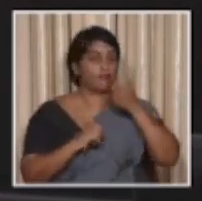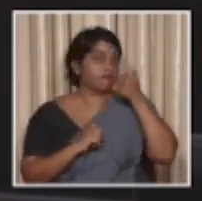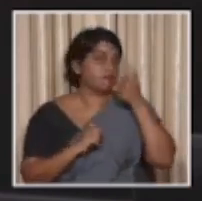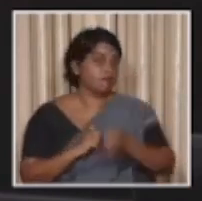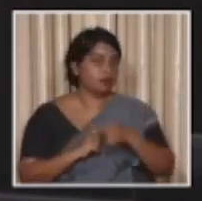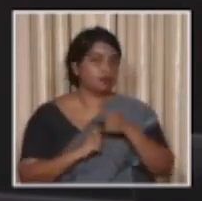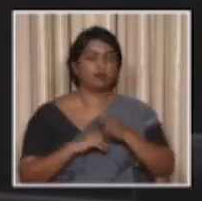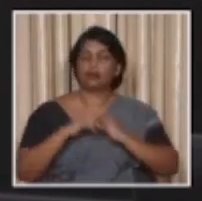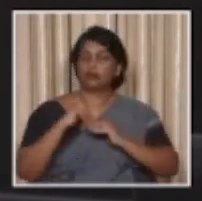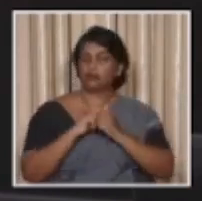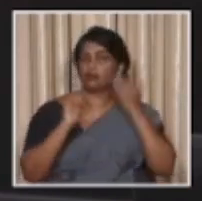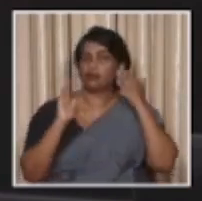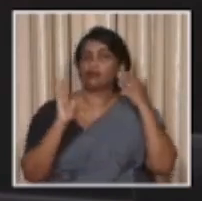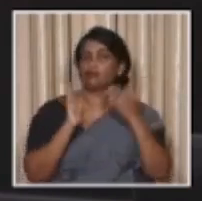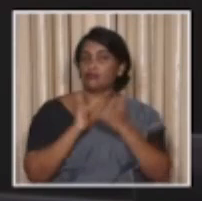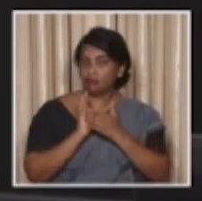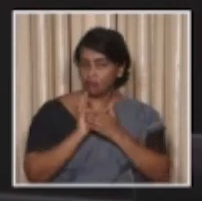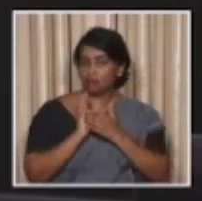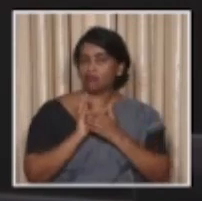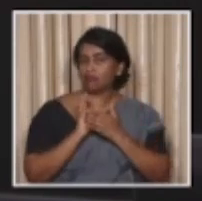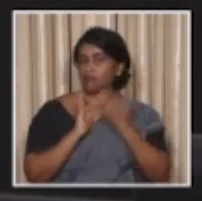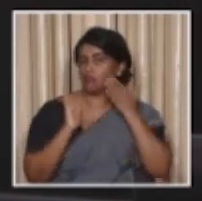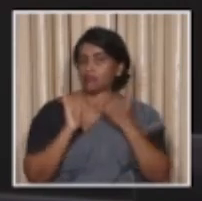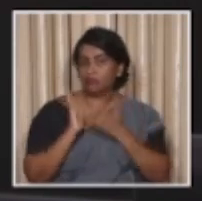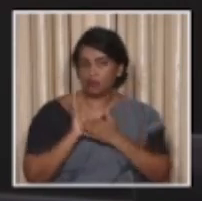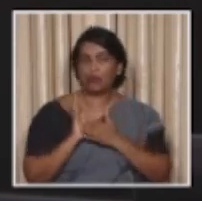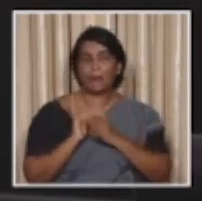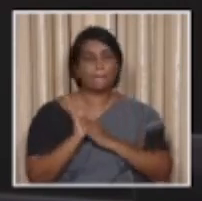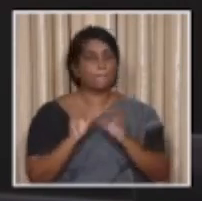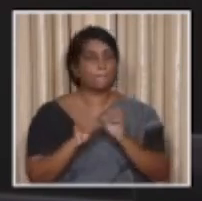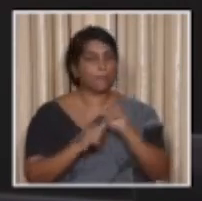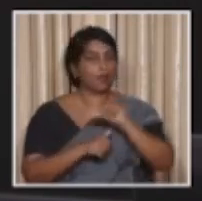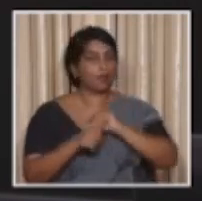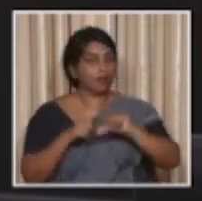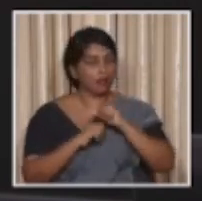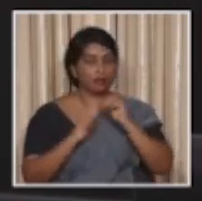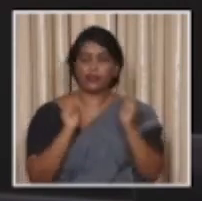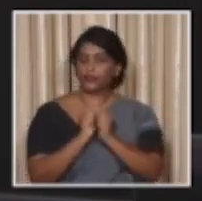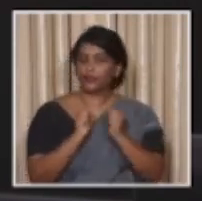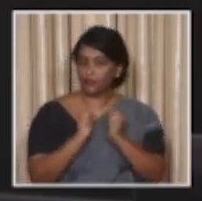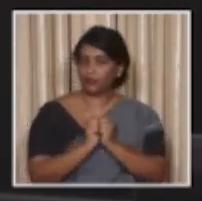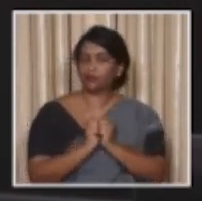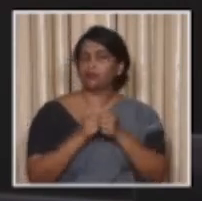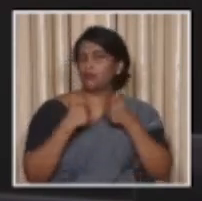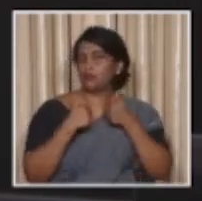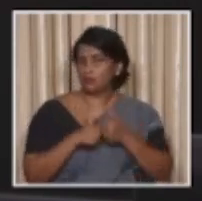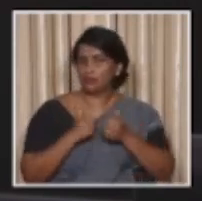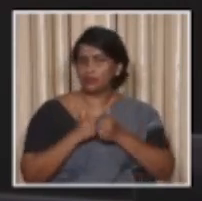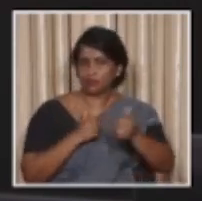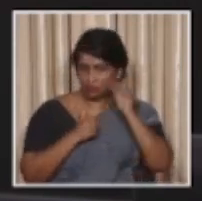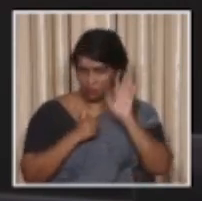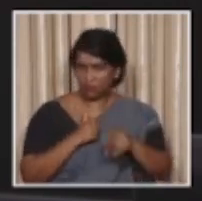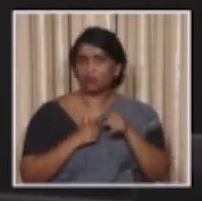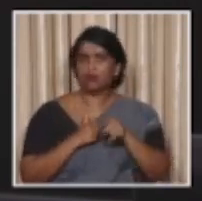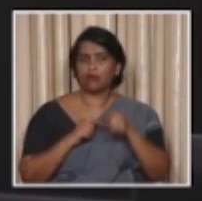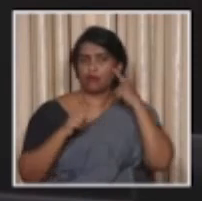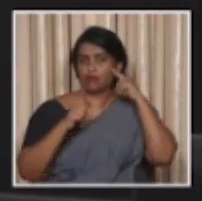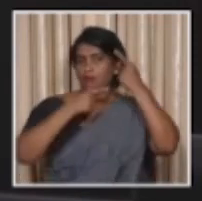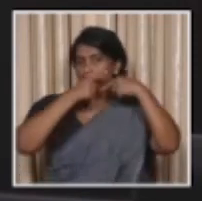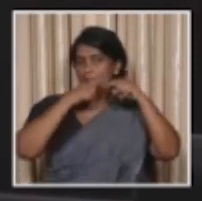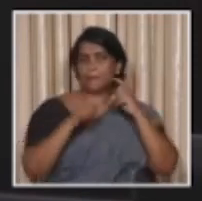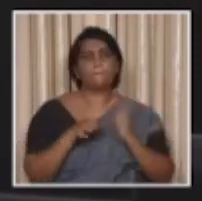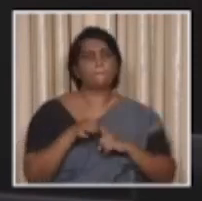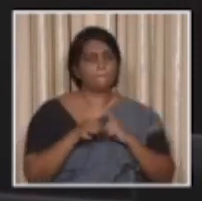තියෙන කටයුතු පිළිබඳව දරන අවධානය මාධ්‍ය ආයතනවල කාර්යභාරය හරි විදිහට ක්‍රියාත්මක කරනවද කියන කාරණාව පිළිබඳ